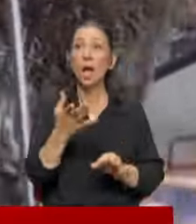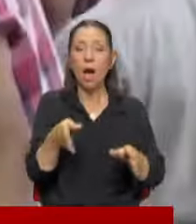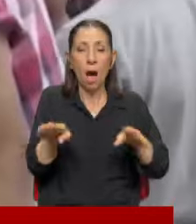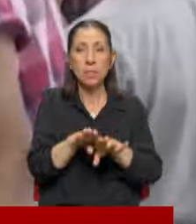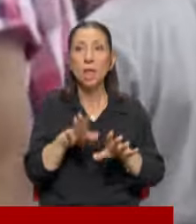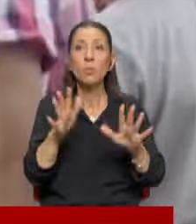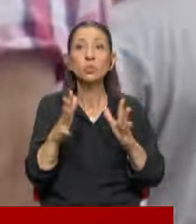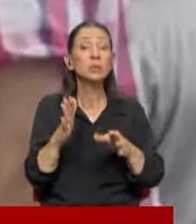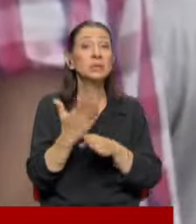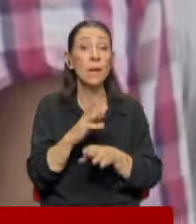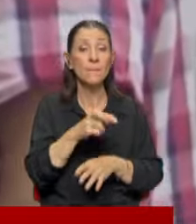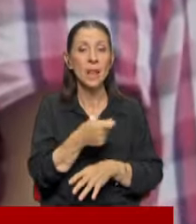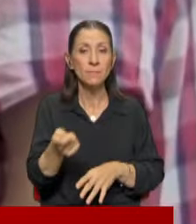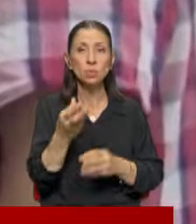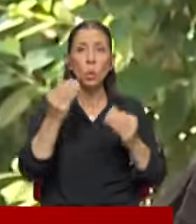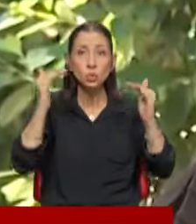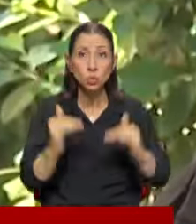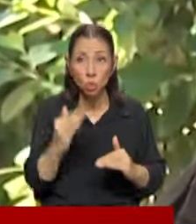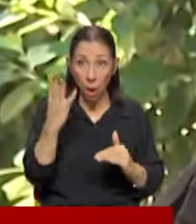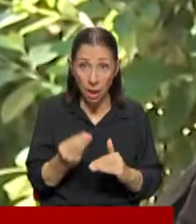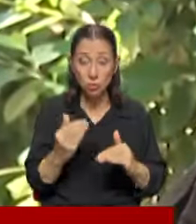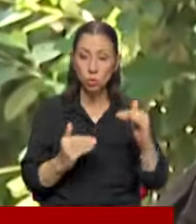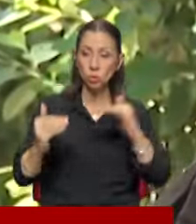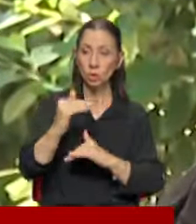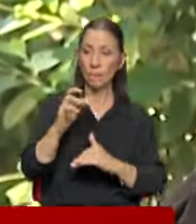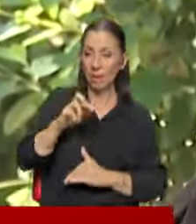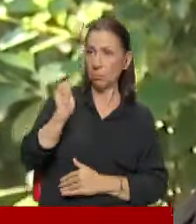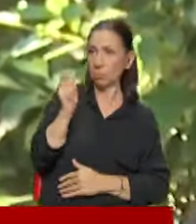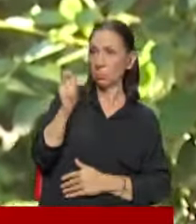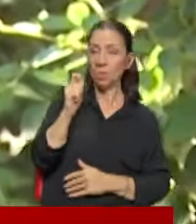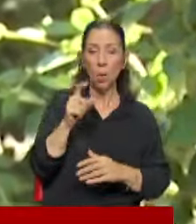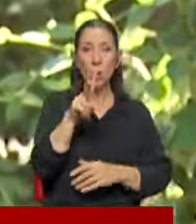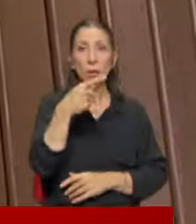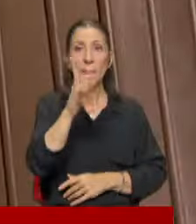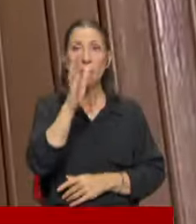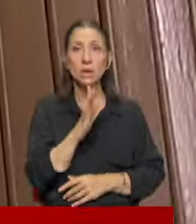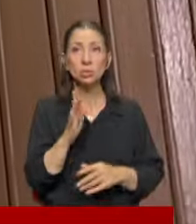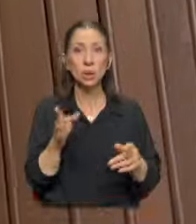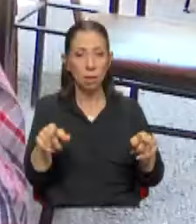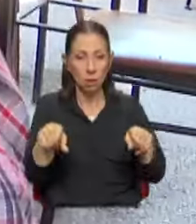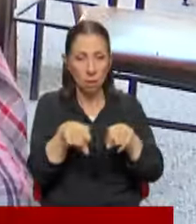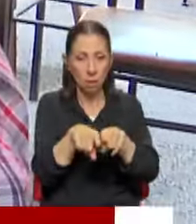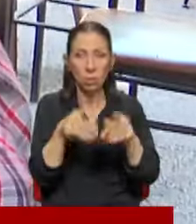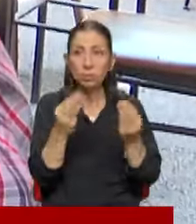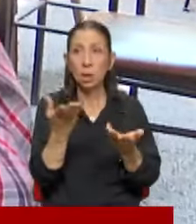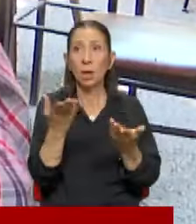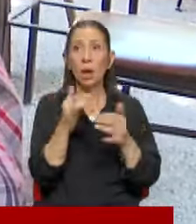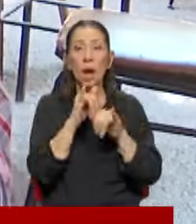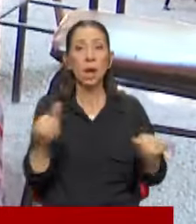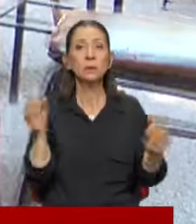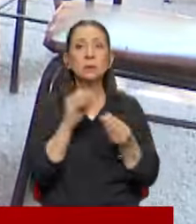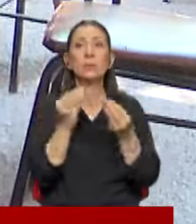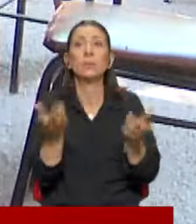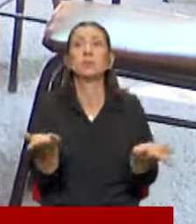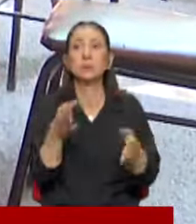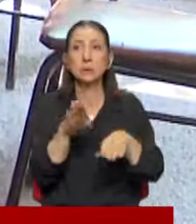adalet bozuldu. Çünkü primi çok düşük olan da daha yüksek prim ödemiş olan da 12.500 lirada buluşacak. Herkese aynı zamı vermediler